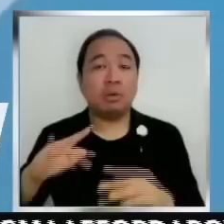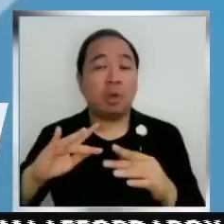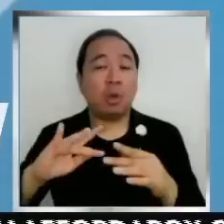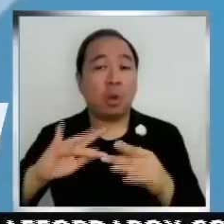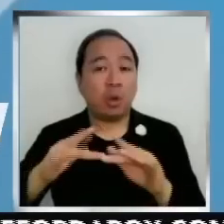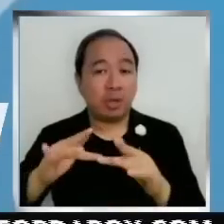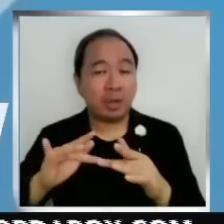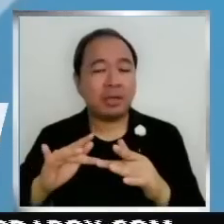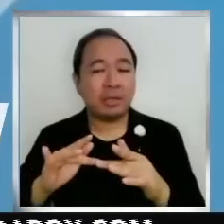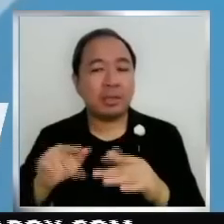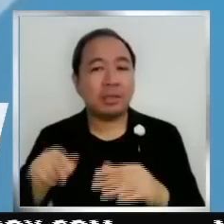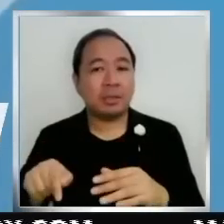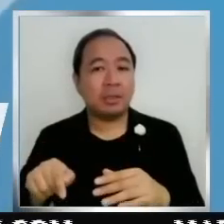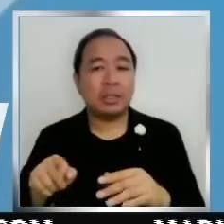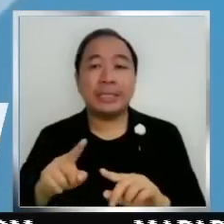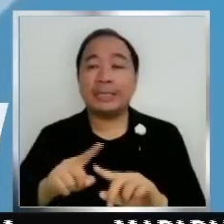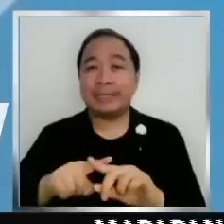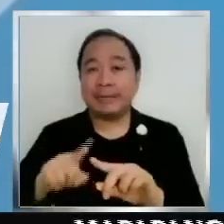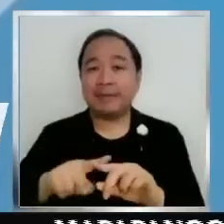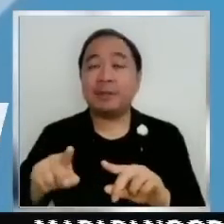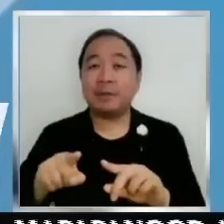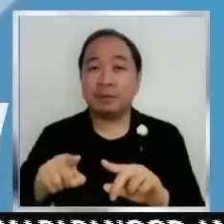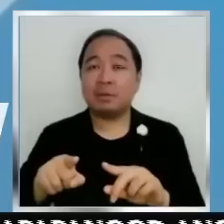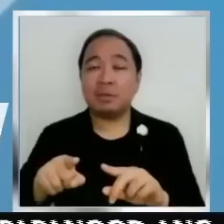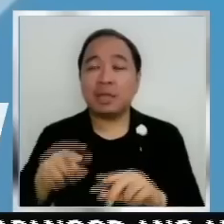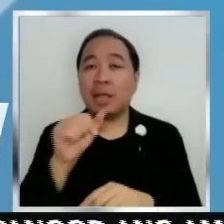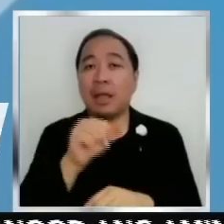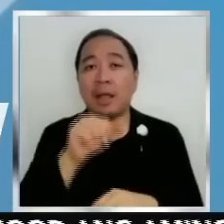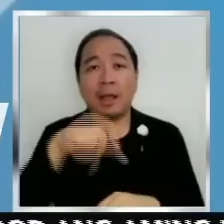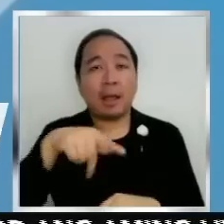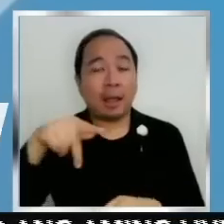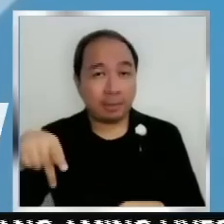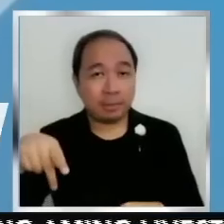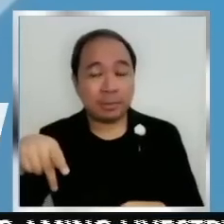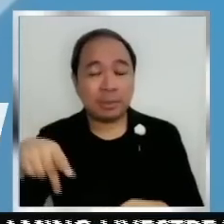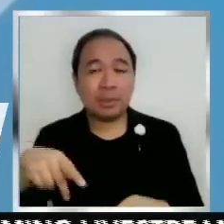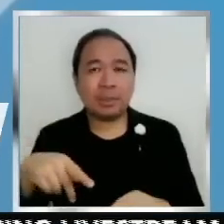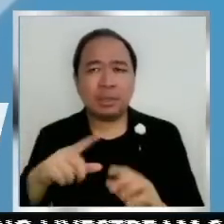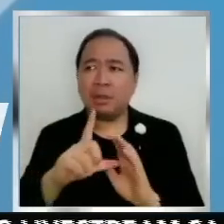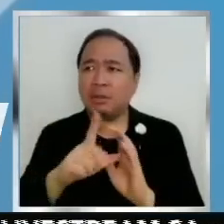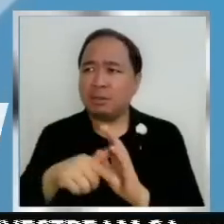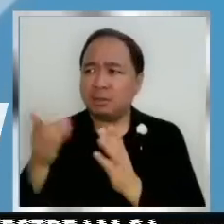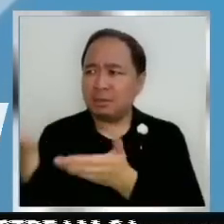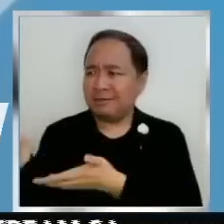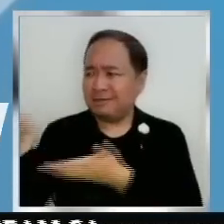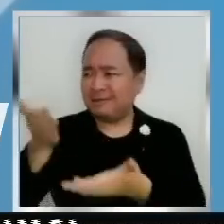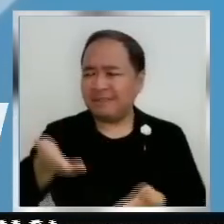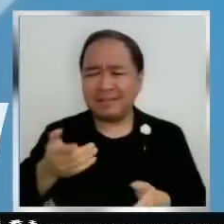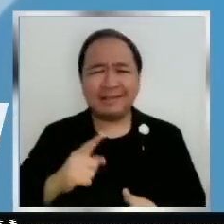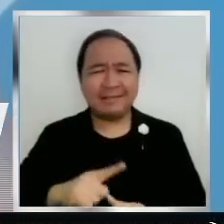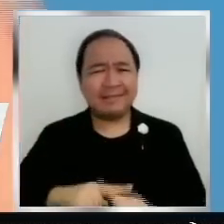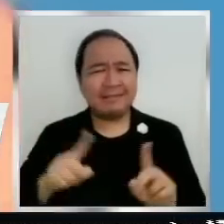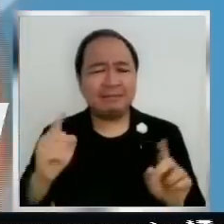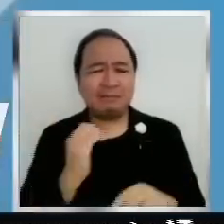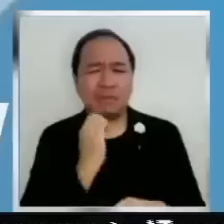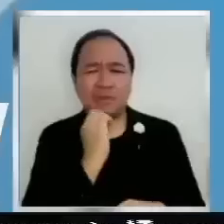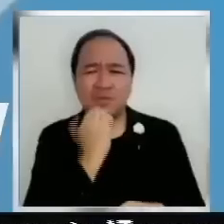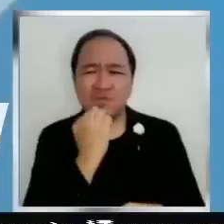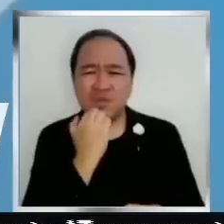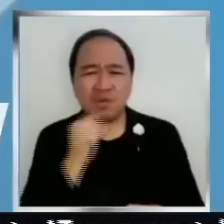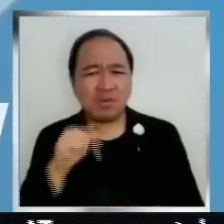diba, different platforms. Tapos mali yung pinadala. Meron siyang parang